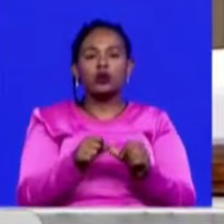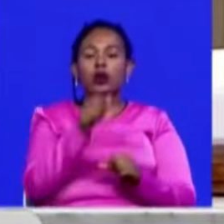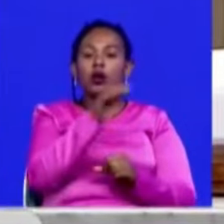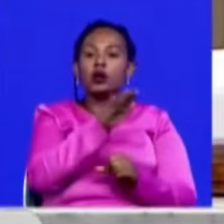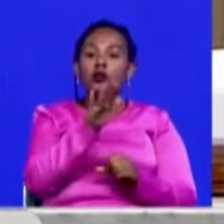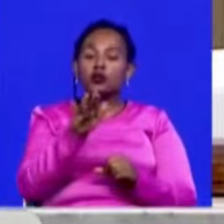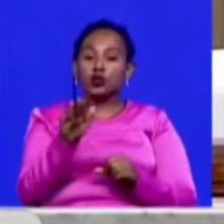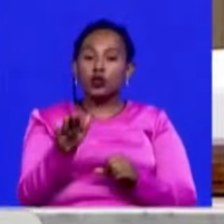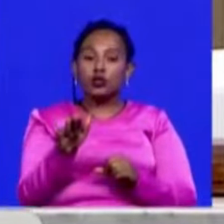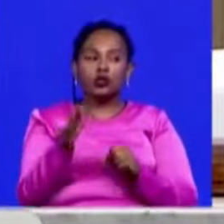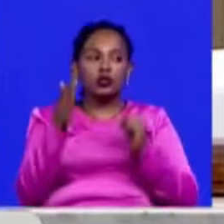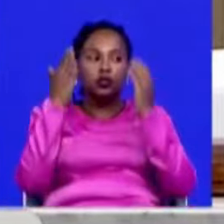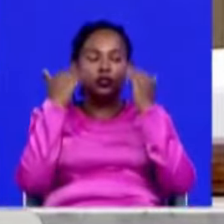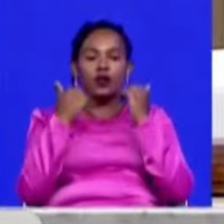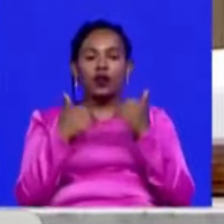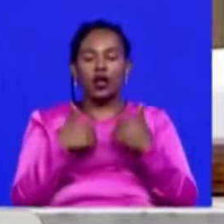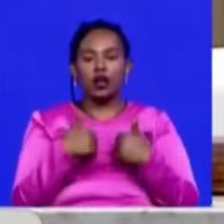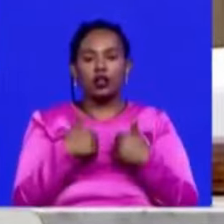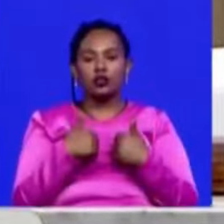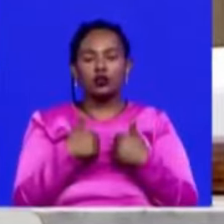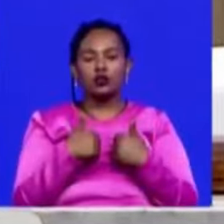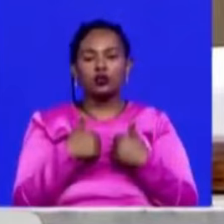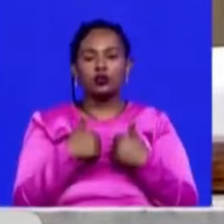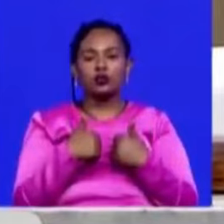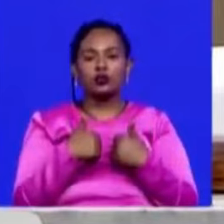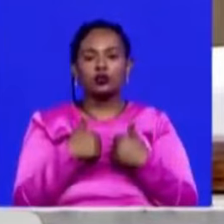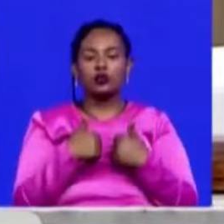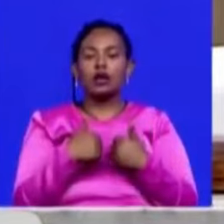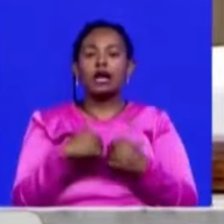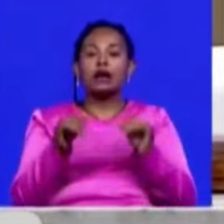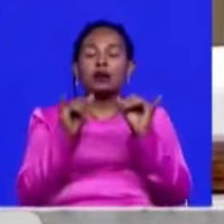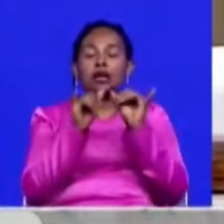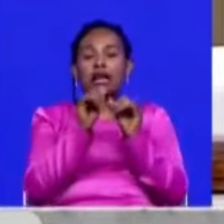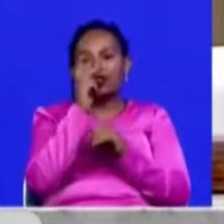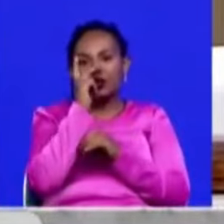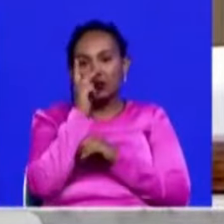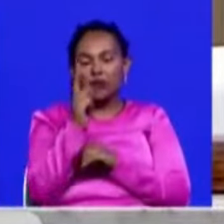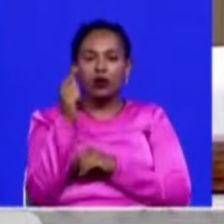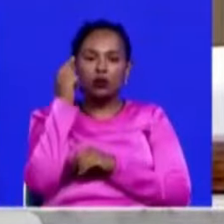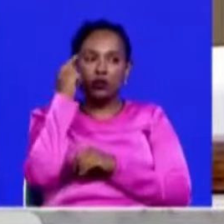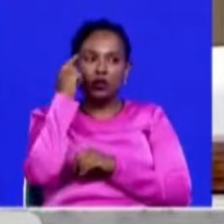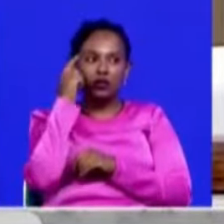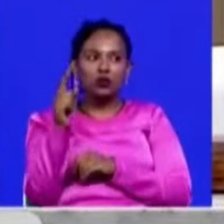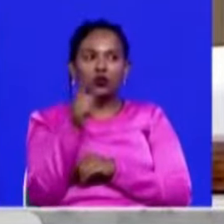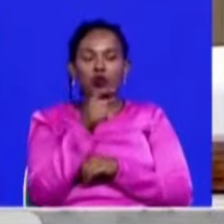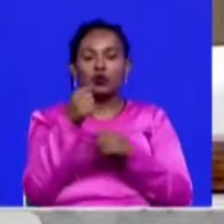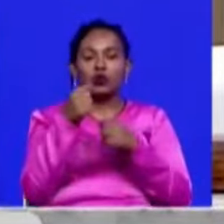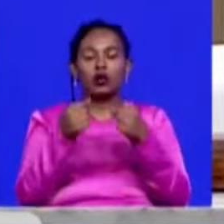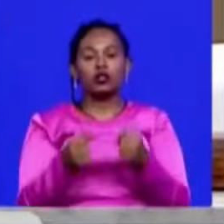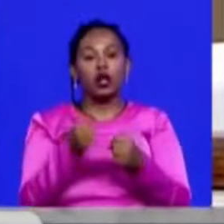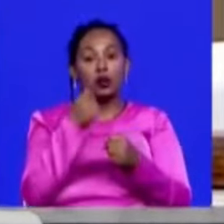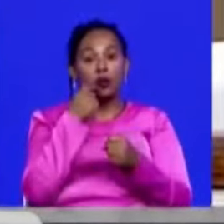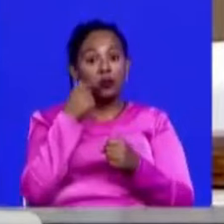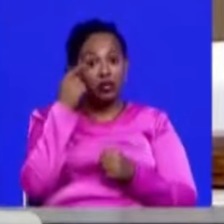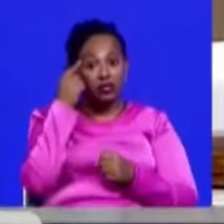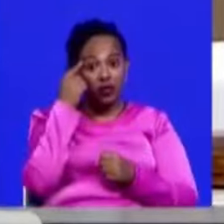ልጆቻችን ተስፋ ያላቸው የማይለምኑ በልካቸው የሚታዩ የሚታሰቡ እንዲሆኑ ያስችላል በሚል